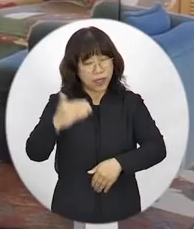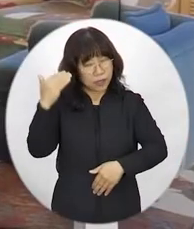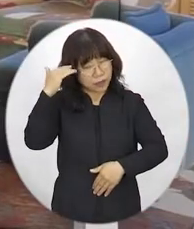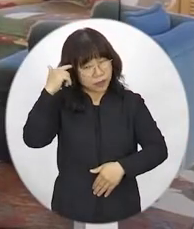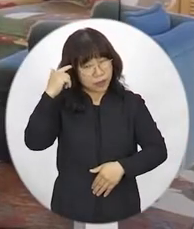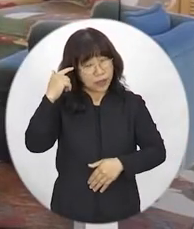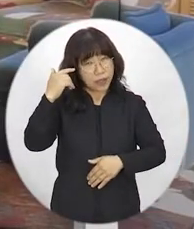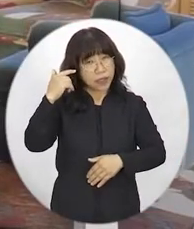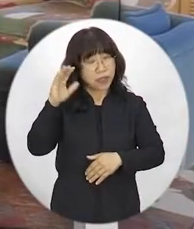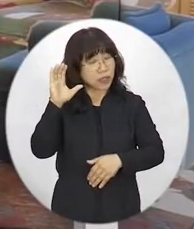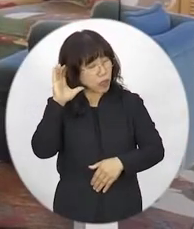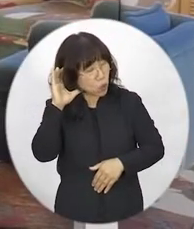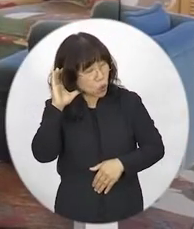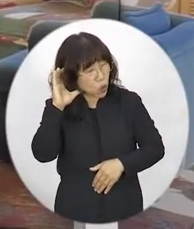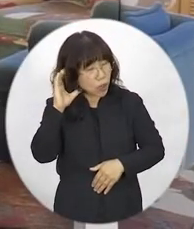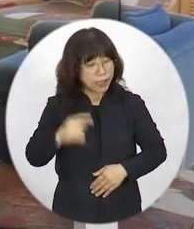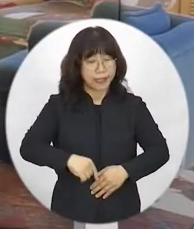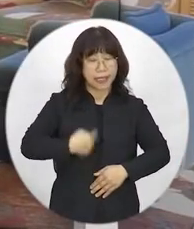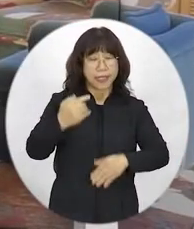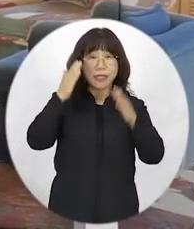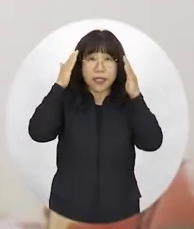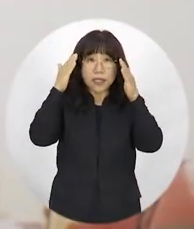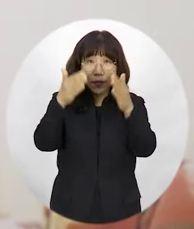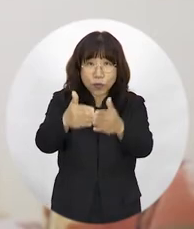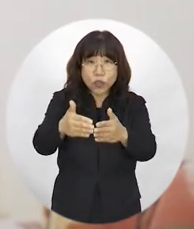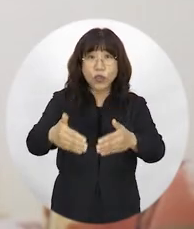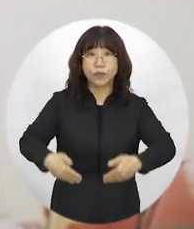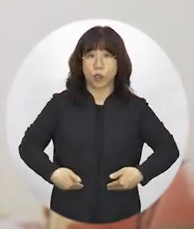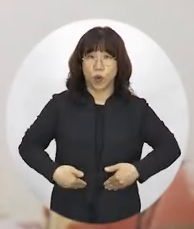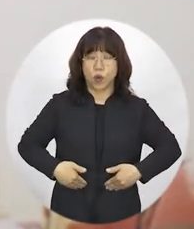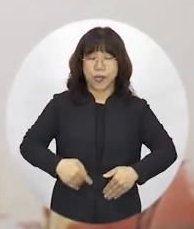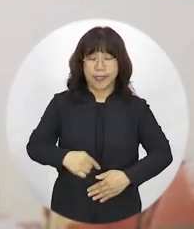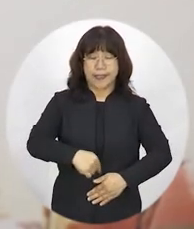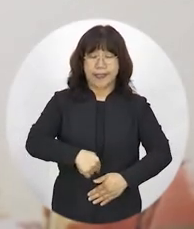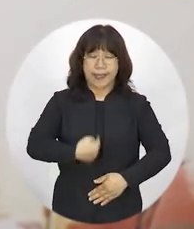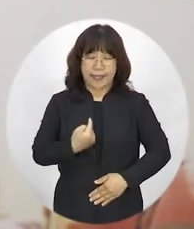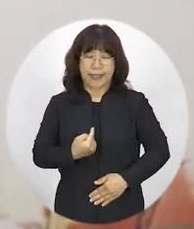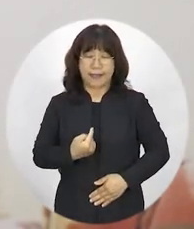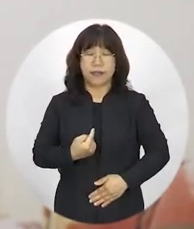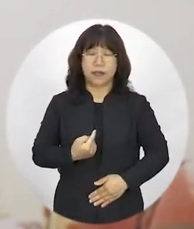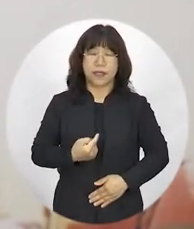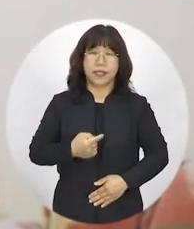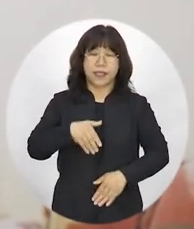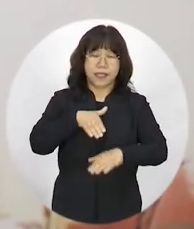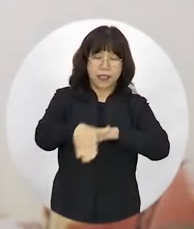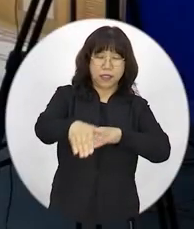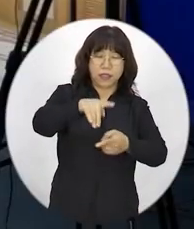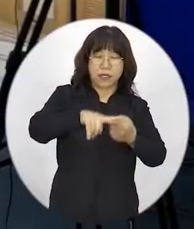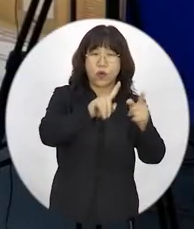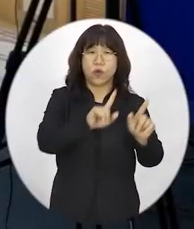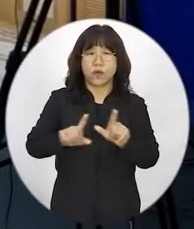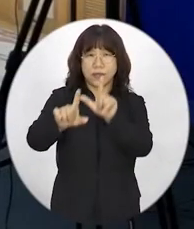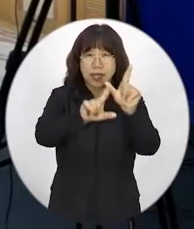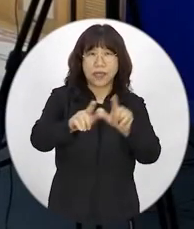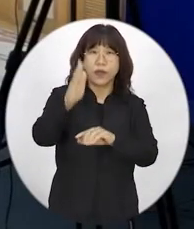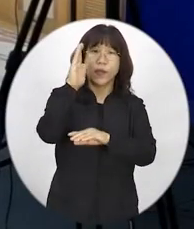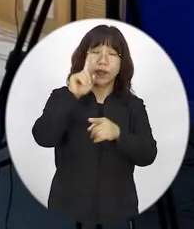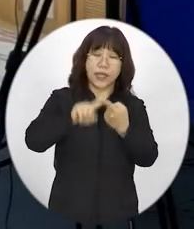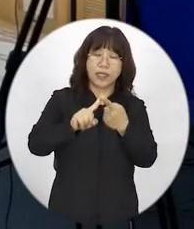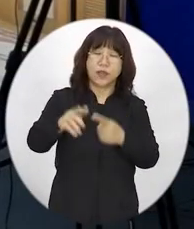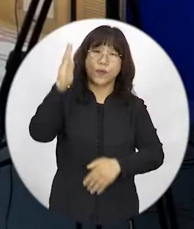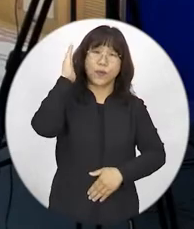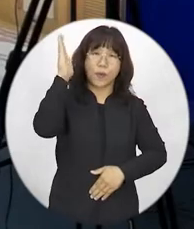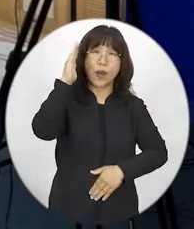좋아하는 것을 선택해서 집중해야 된다고 조언하며 자신만의 관점으로 단단하게 살아가는 방법 등의 크고 작은 교훈을